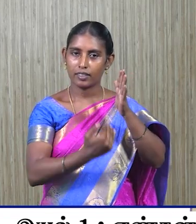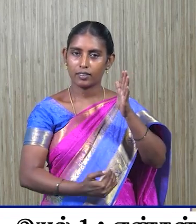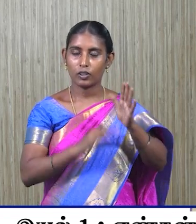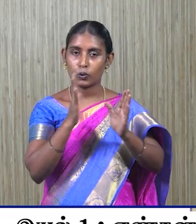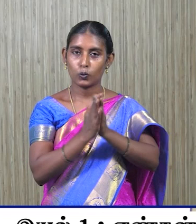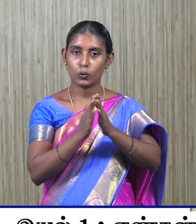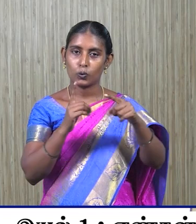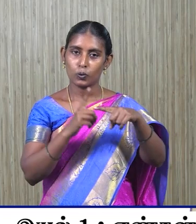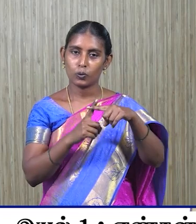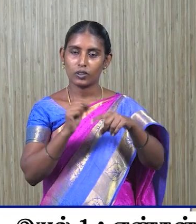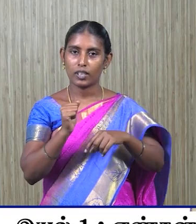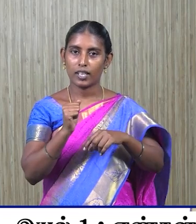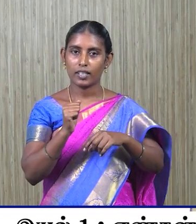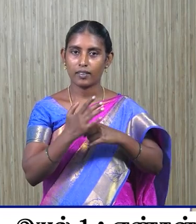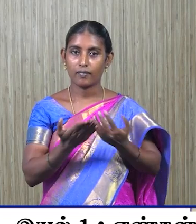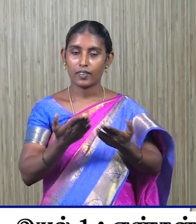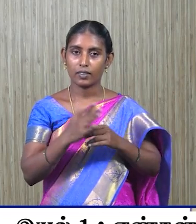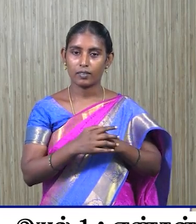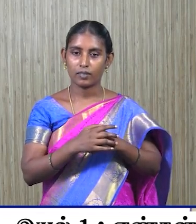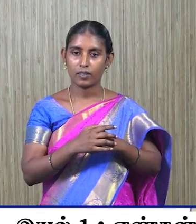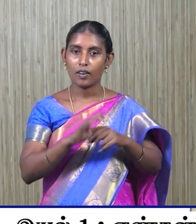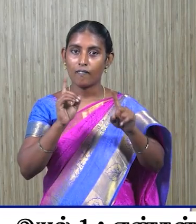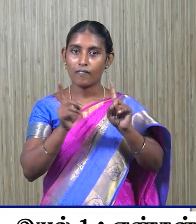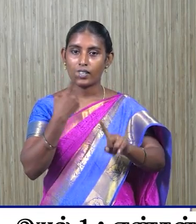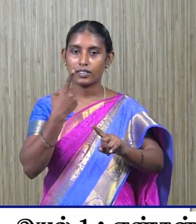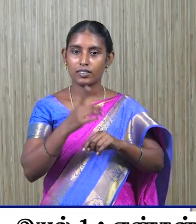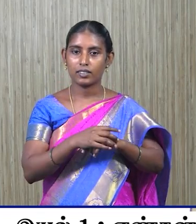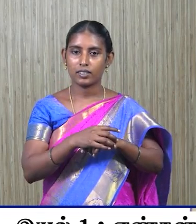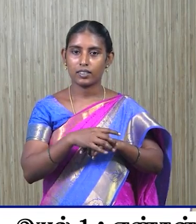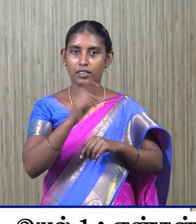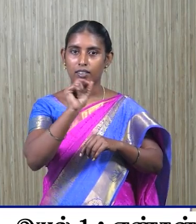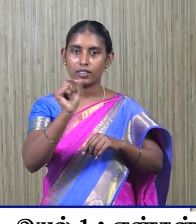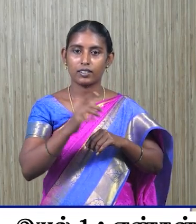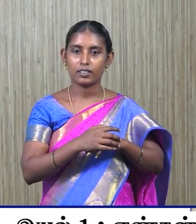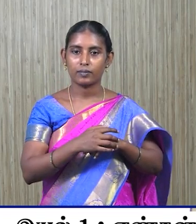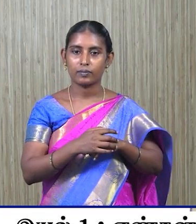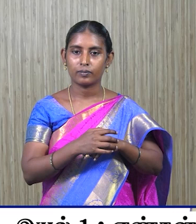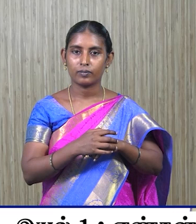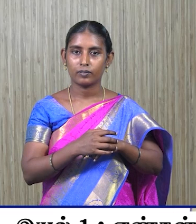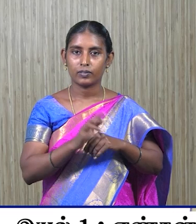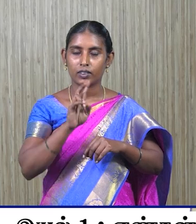கூட்டினால் என்ன வரும் விடை அப்படி என்பதை நான் முதலிலேயே எழுதி கொள்கின்றேன்.